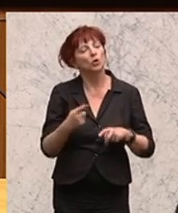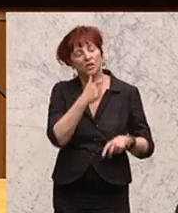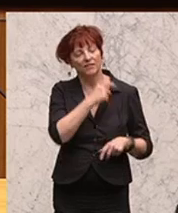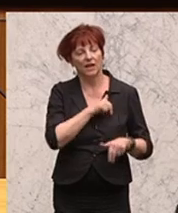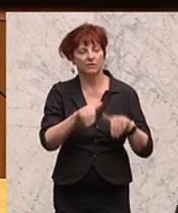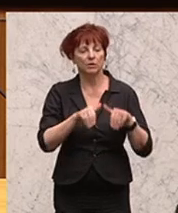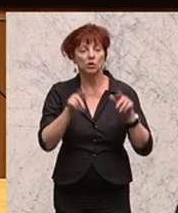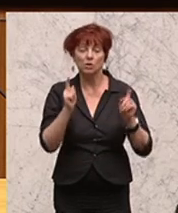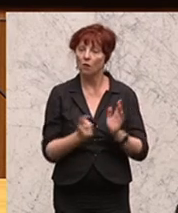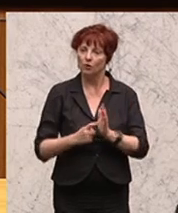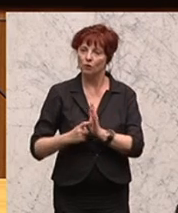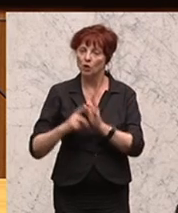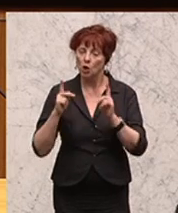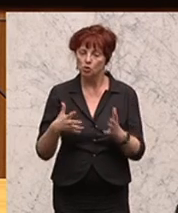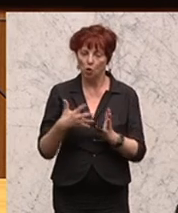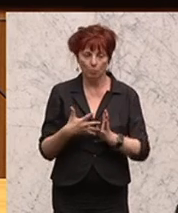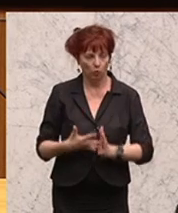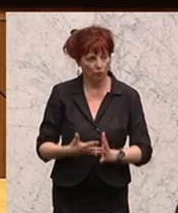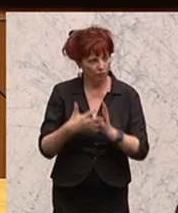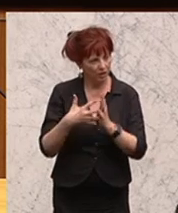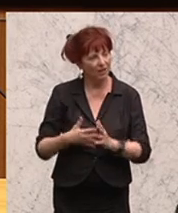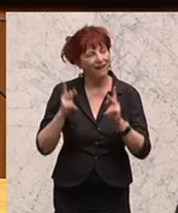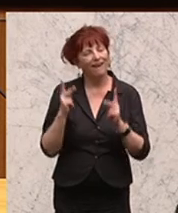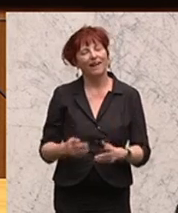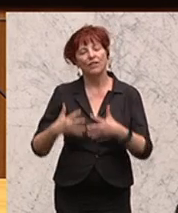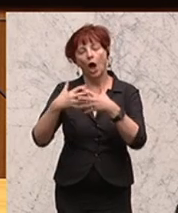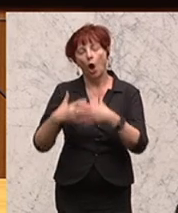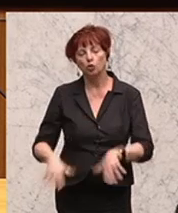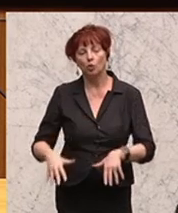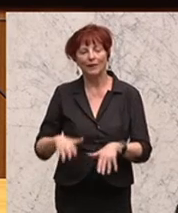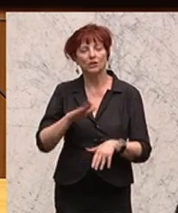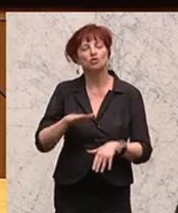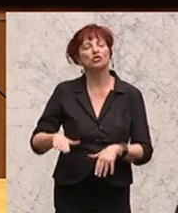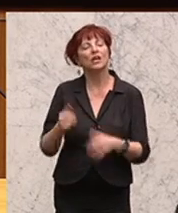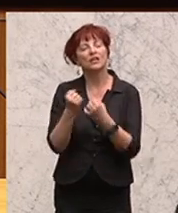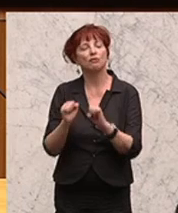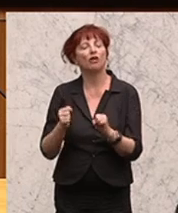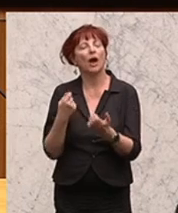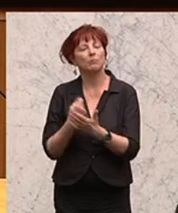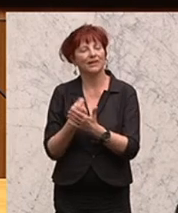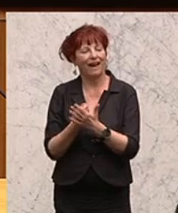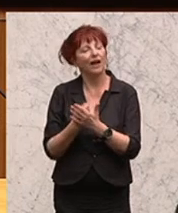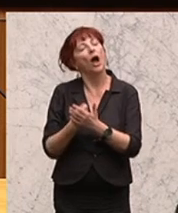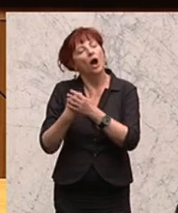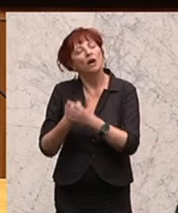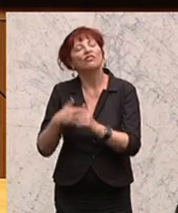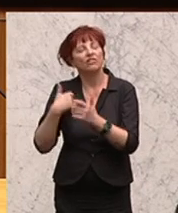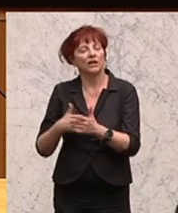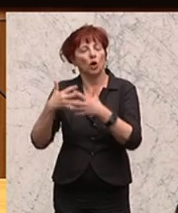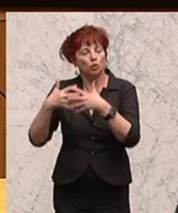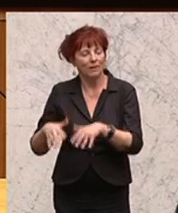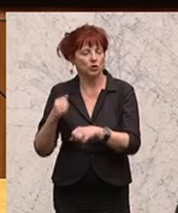wird aufgefordert zu prüfen, ob eine amtswegige automatische Berücksichtigung des Kinderfreibetrages im Rahmen der Veranlagung in einer